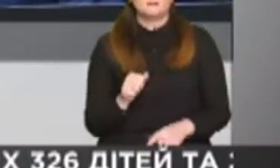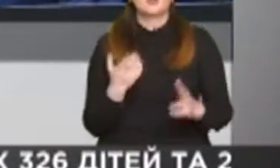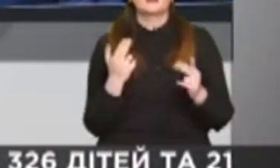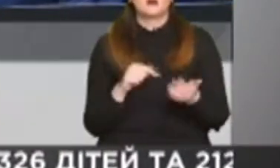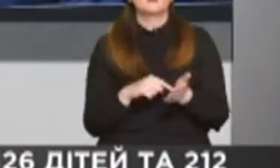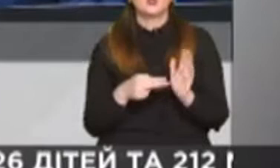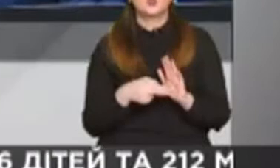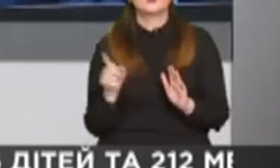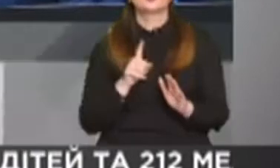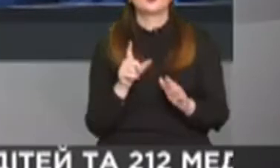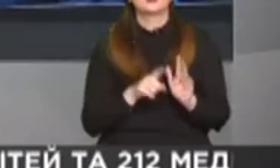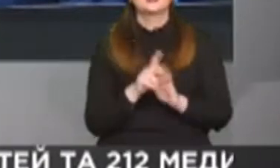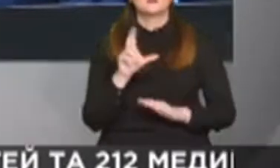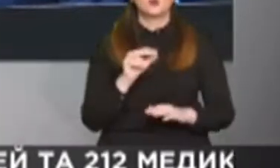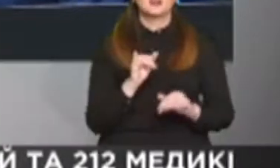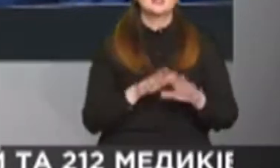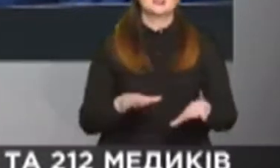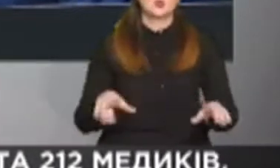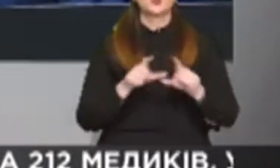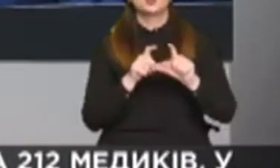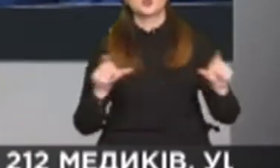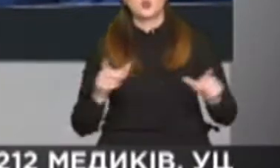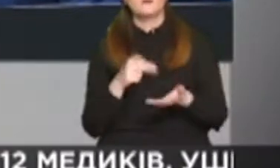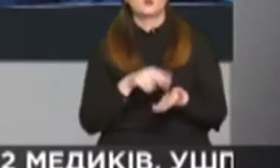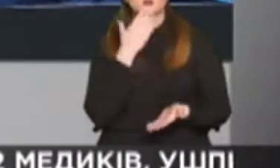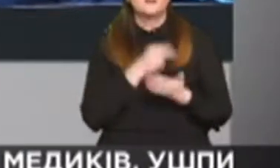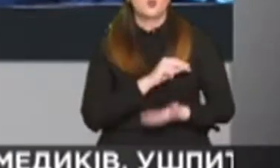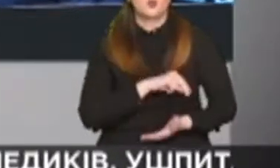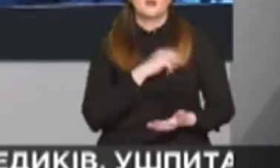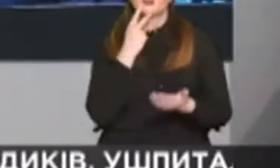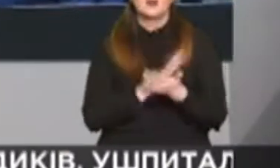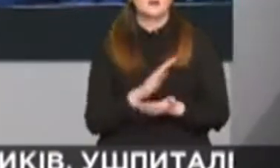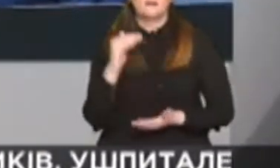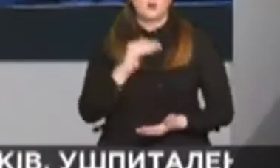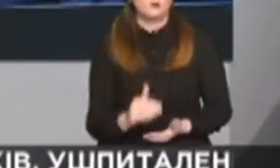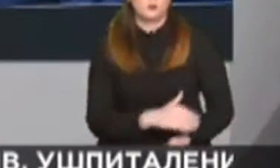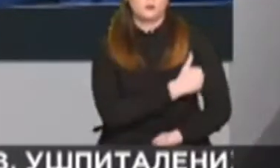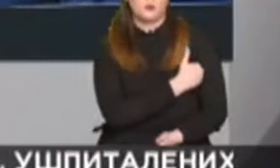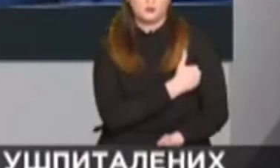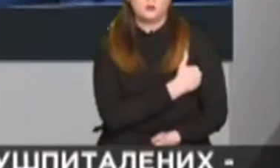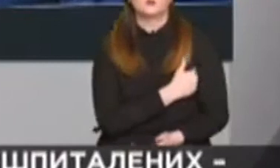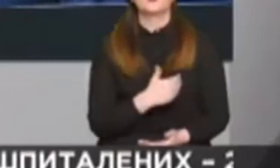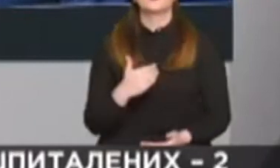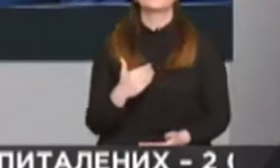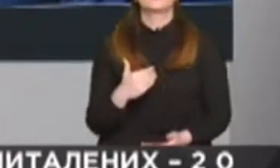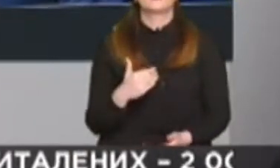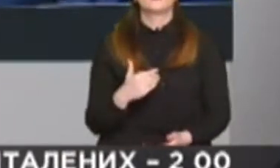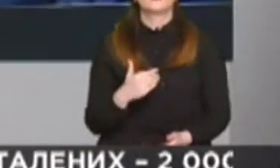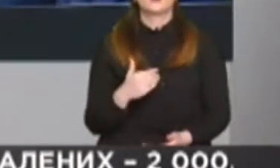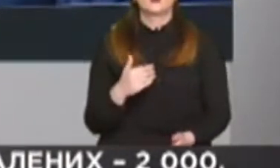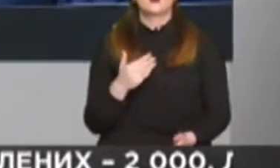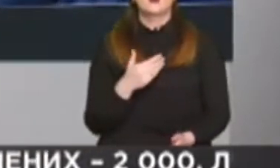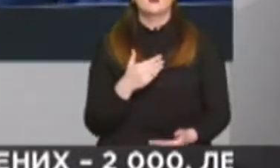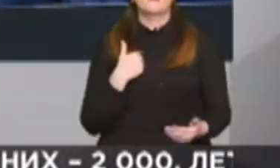Так, плануємо, що з понеділка і садочки, і школи відновлять свою роботу, не дивлячись на пониження, прогнози пониження температури.